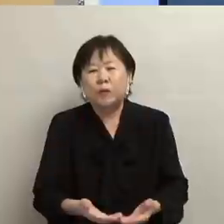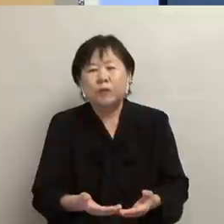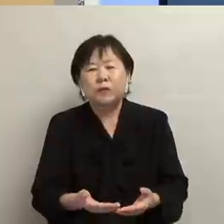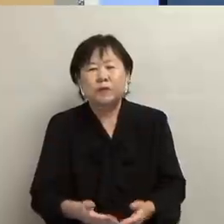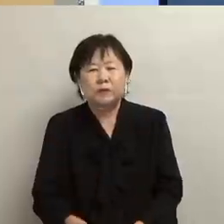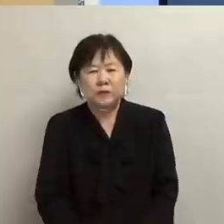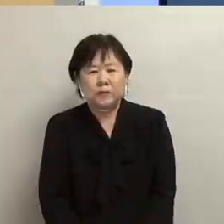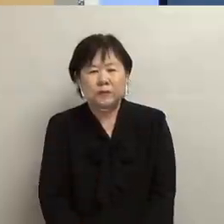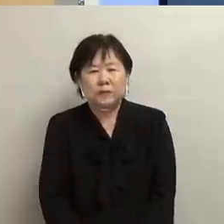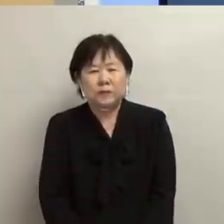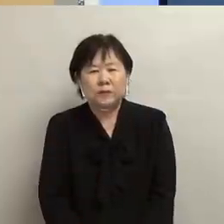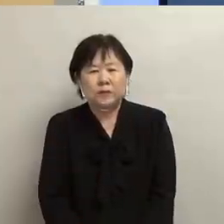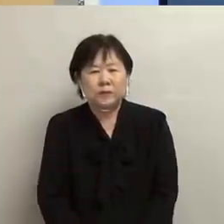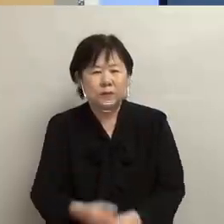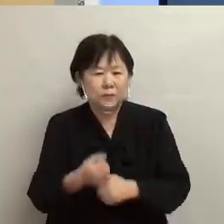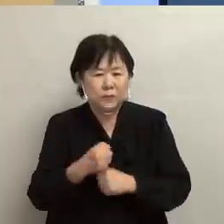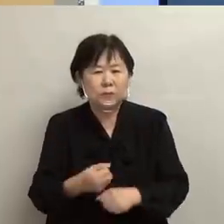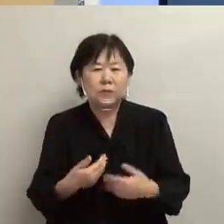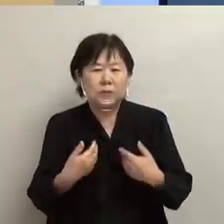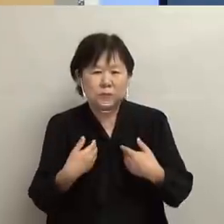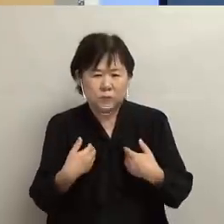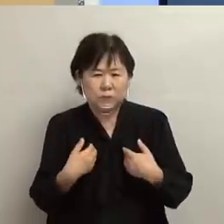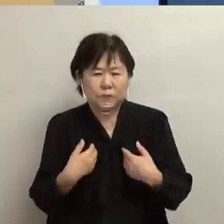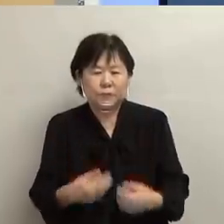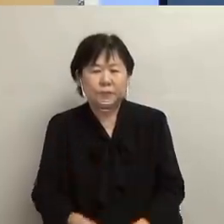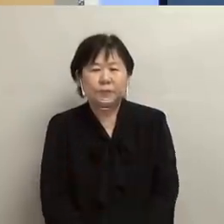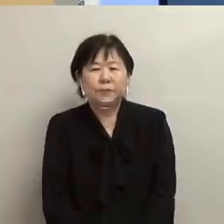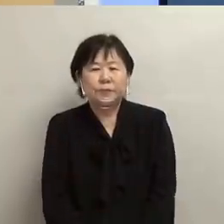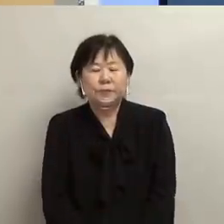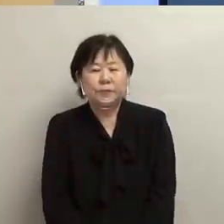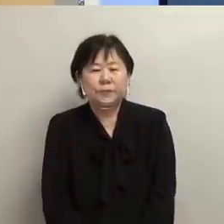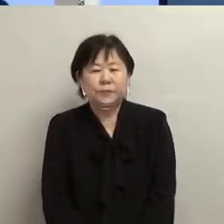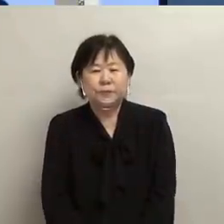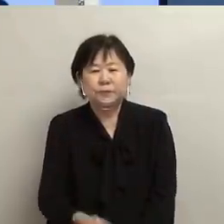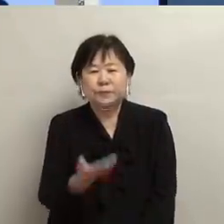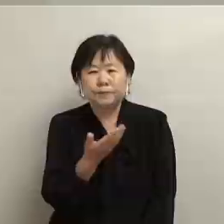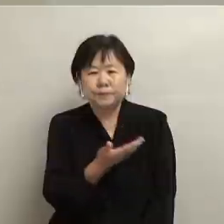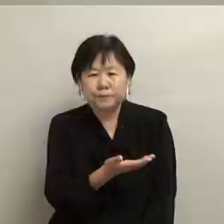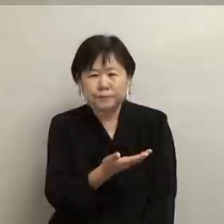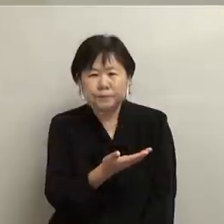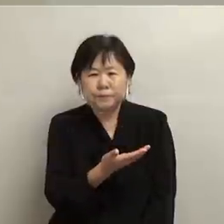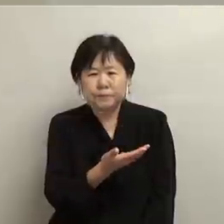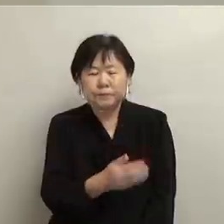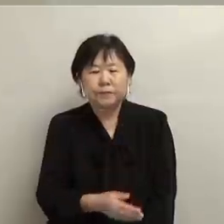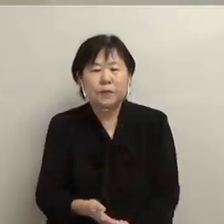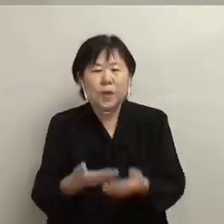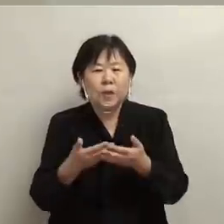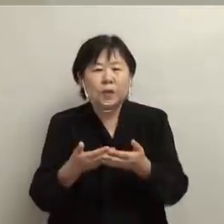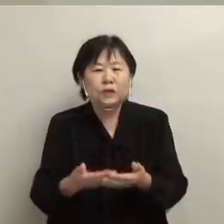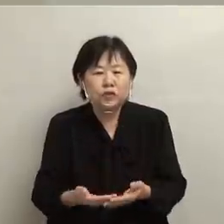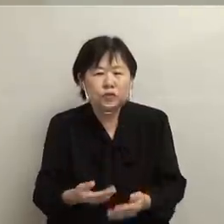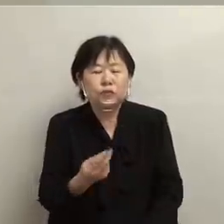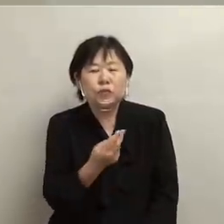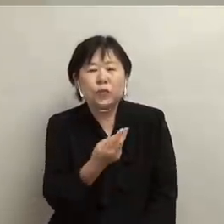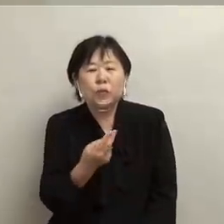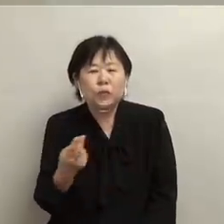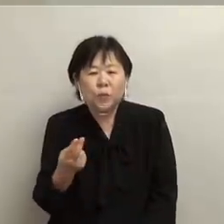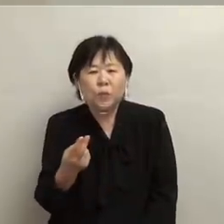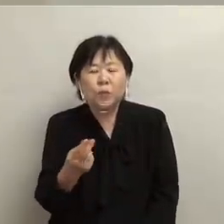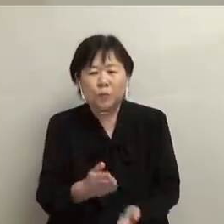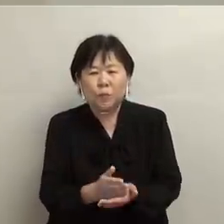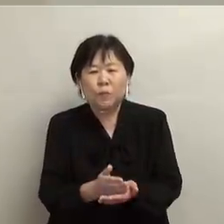をに注意が必要だと思っています次のサイトをご覧下さい重症度分類に関するスライド